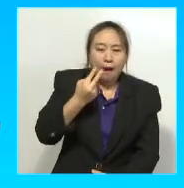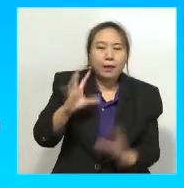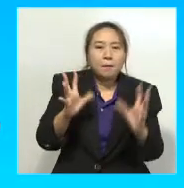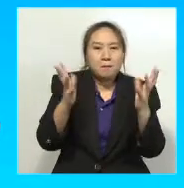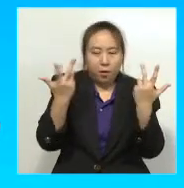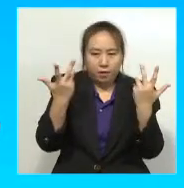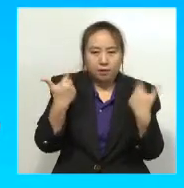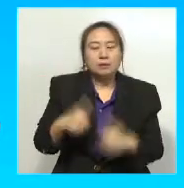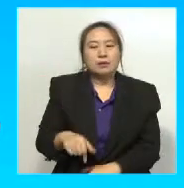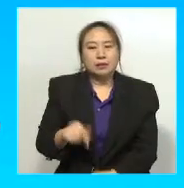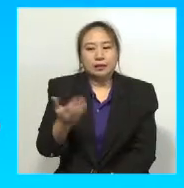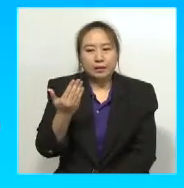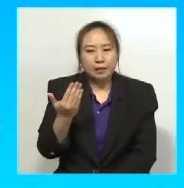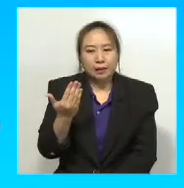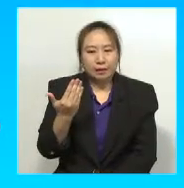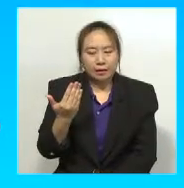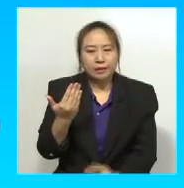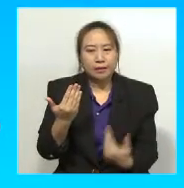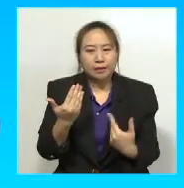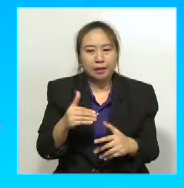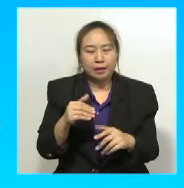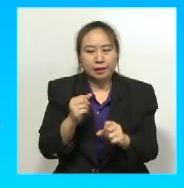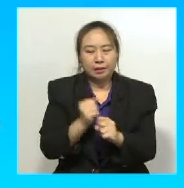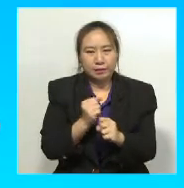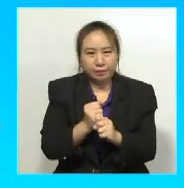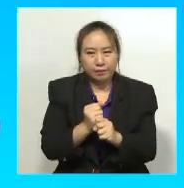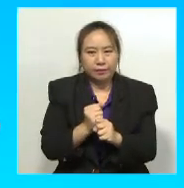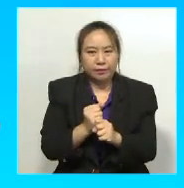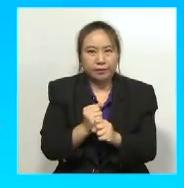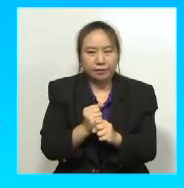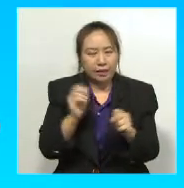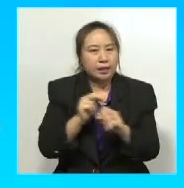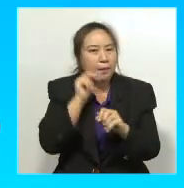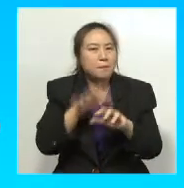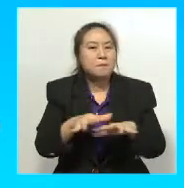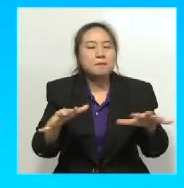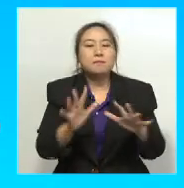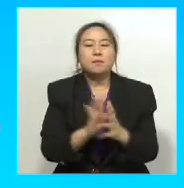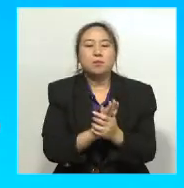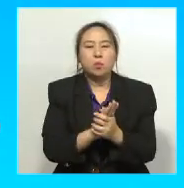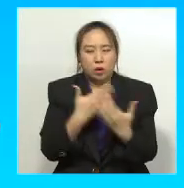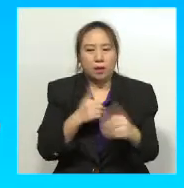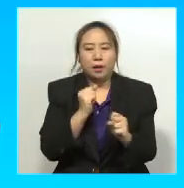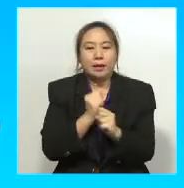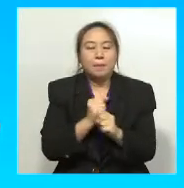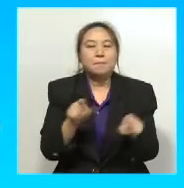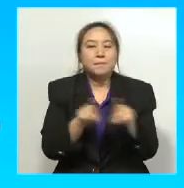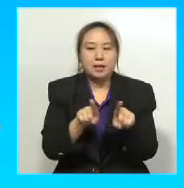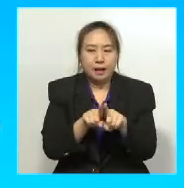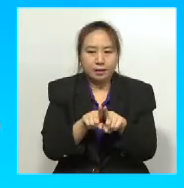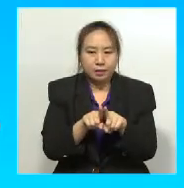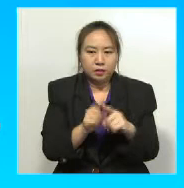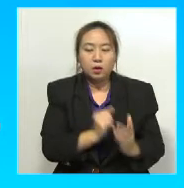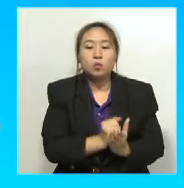องไอ้ที่มาร์กไว้มันก็น้ำก็พัดอีกเนี่ยมันไม่ง่ายเพราะนั้นผมก็จะทำอย่างที่ว่าเนี่ยจะทำให้เข